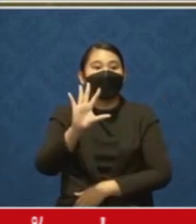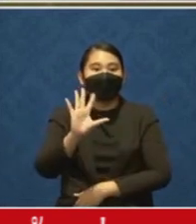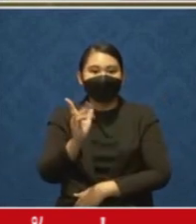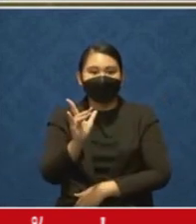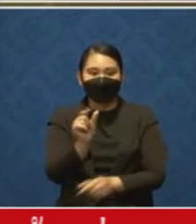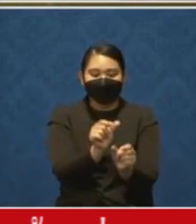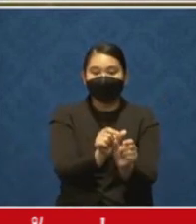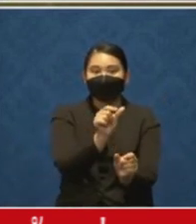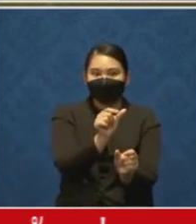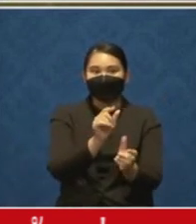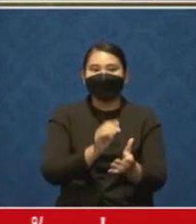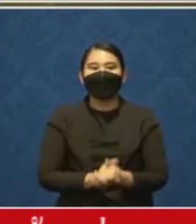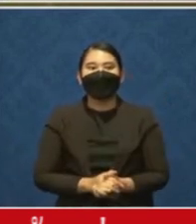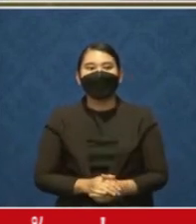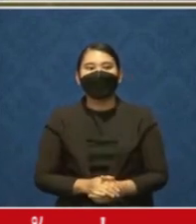ครับ